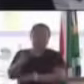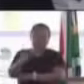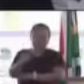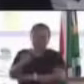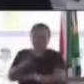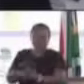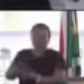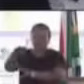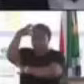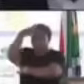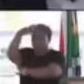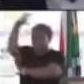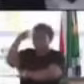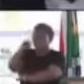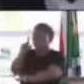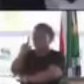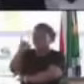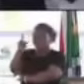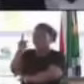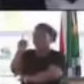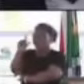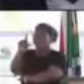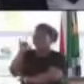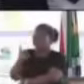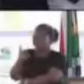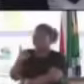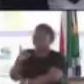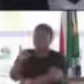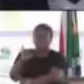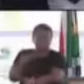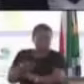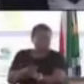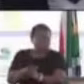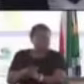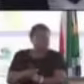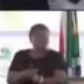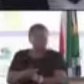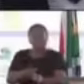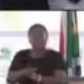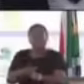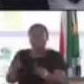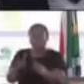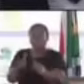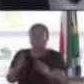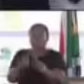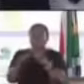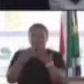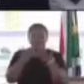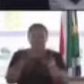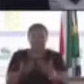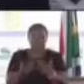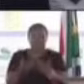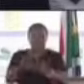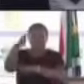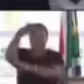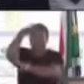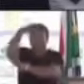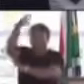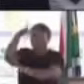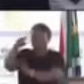inkosi uzikhali embazwane ngibonge kakhulu inkosi